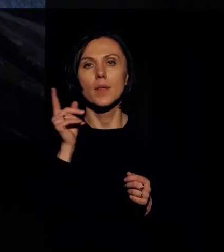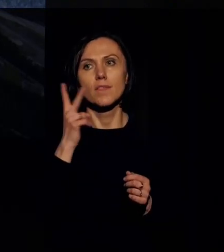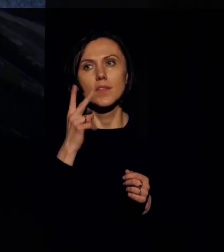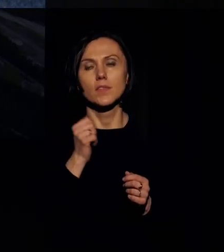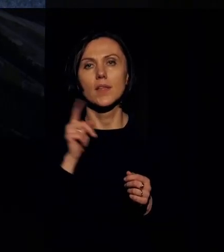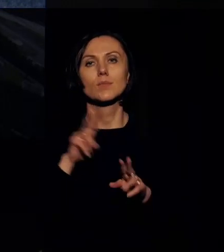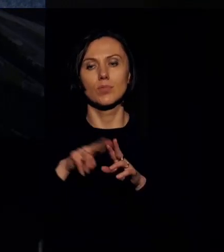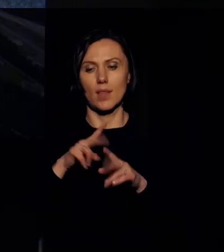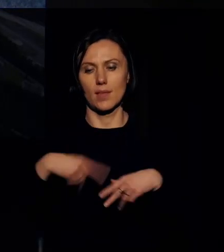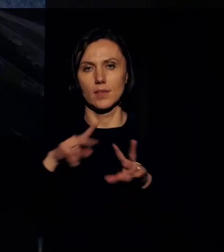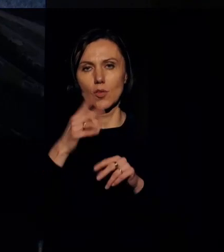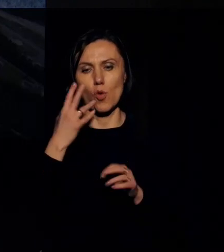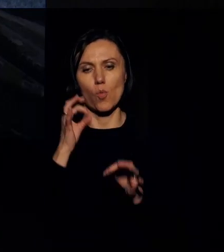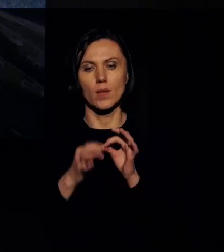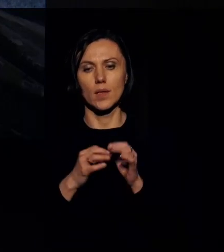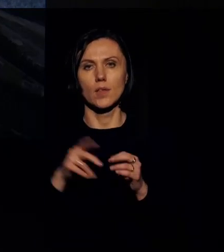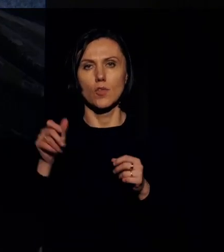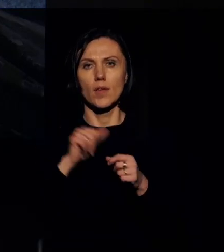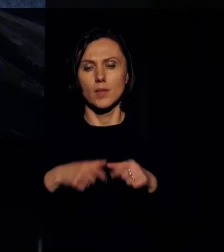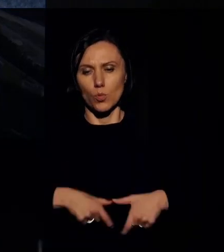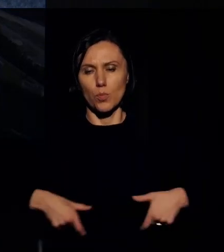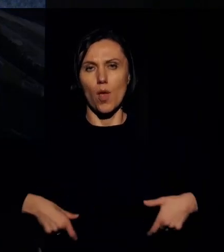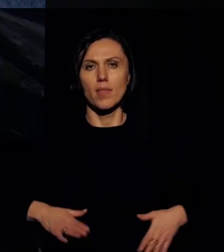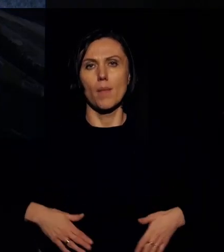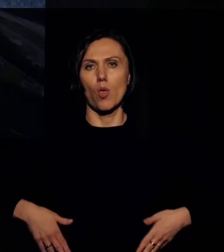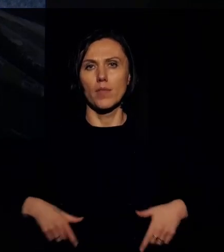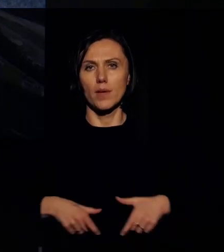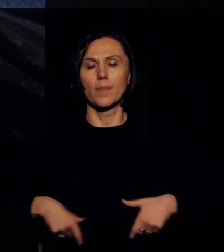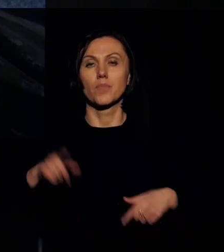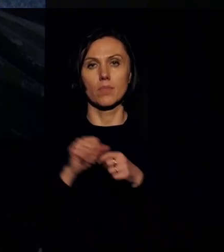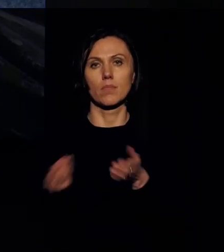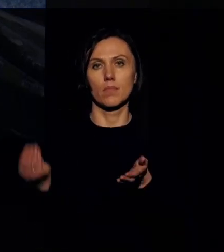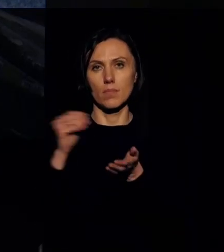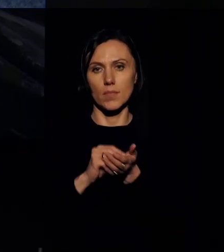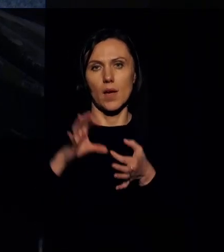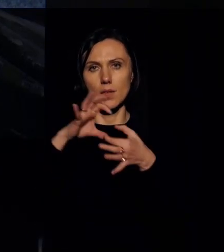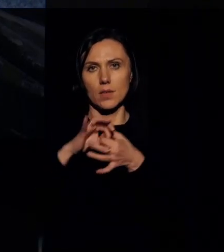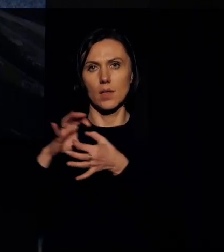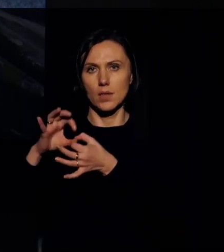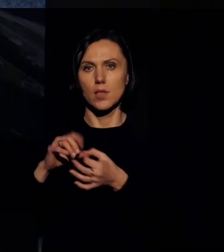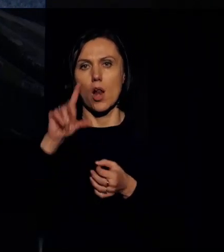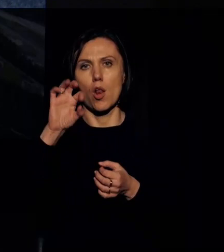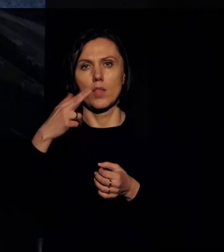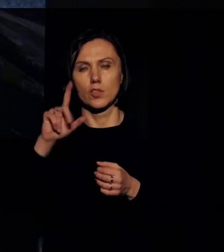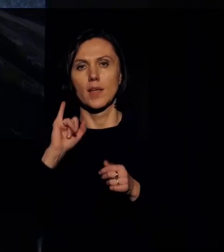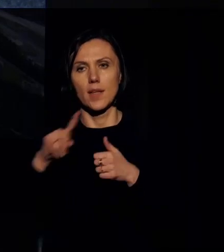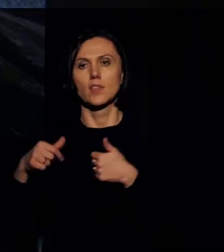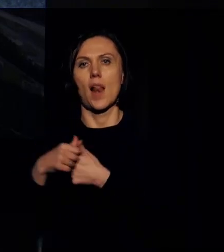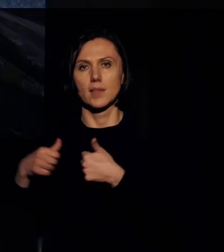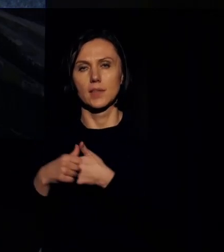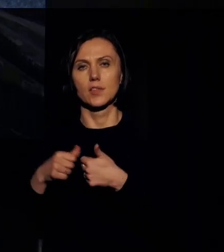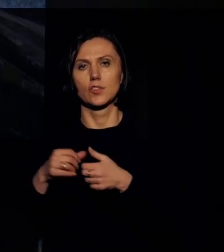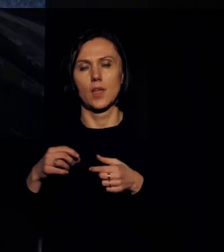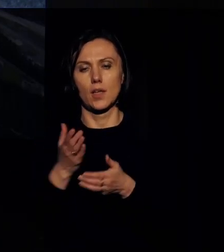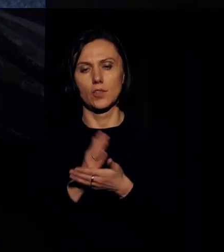ten sprzęt, tak? To jest ta uprząż biodrowa, do niej przyczepiona karabinkiem ląża i elastyczna część